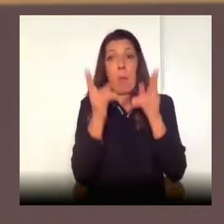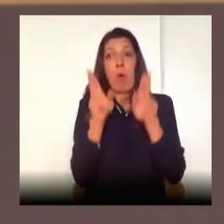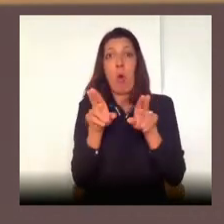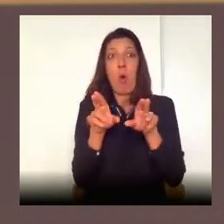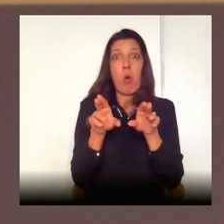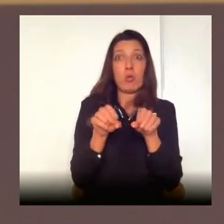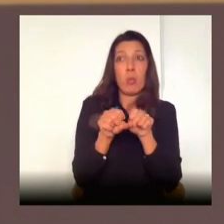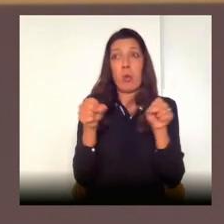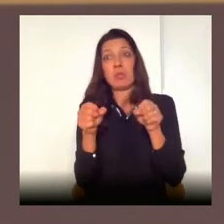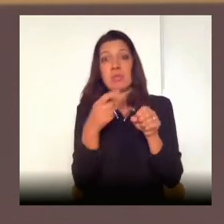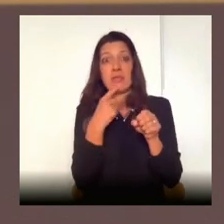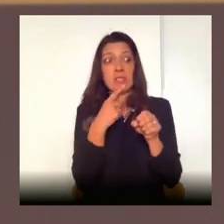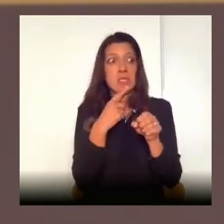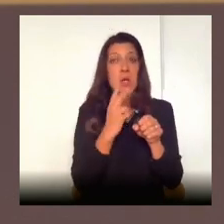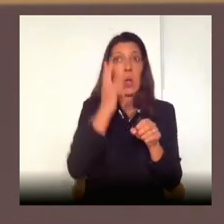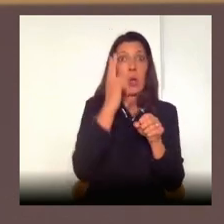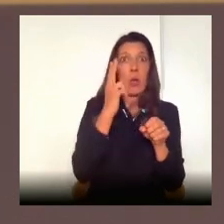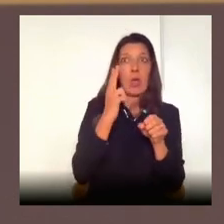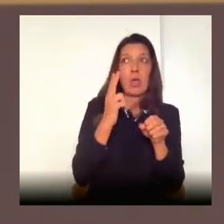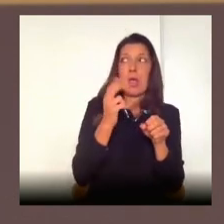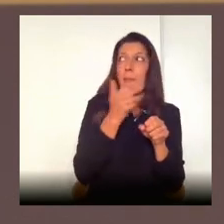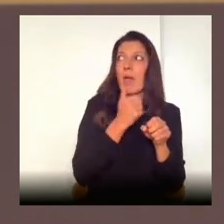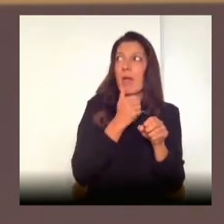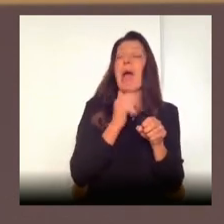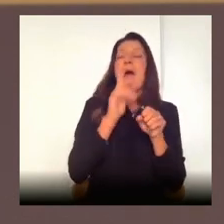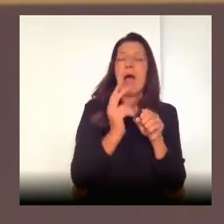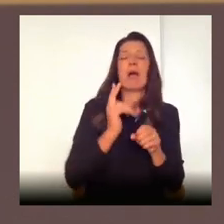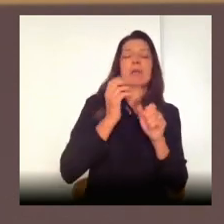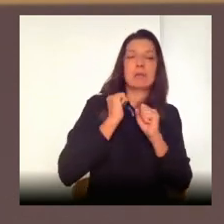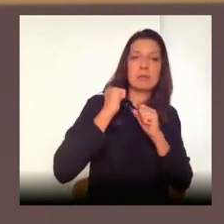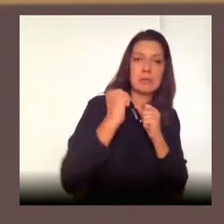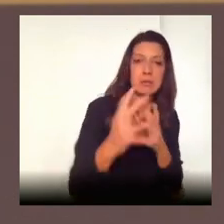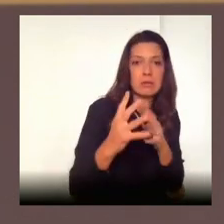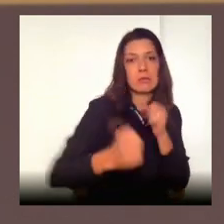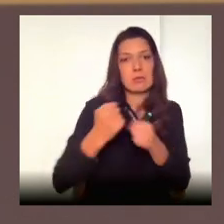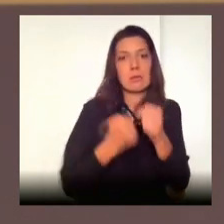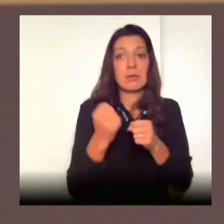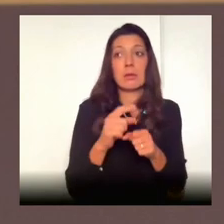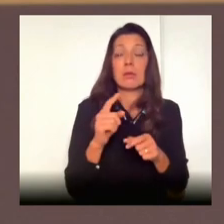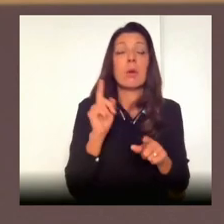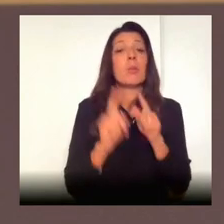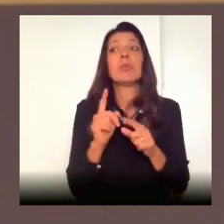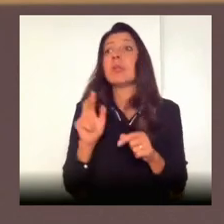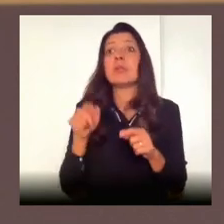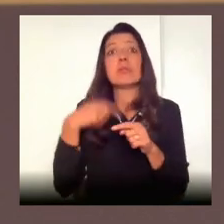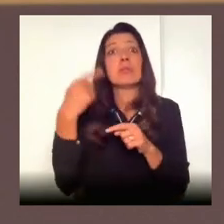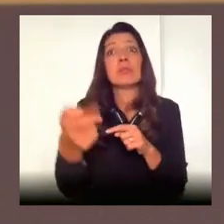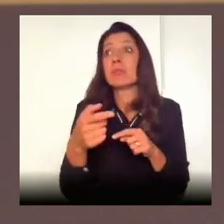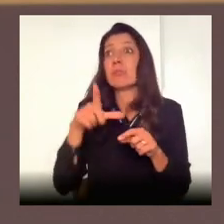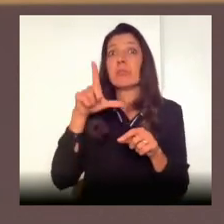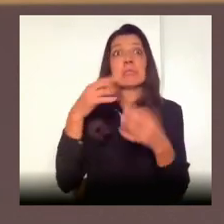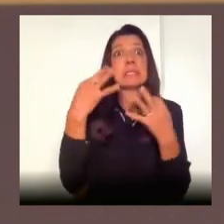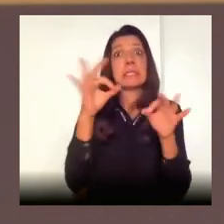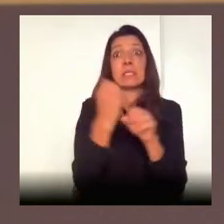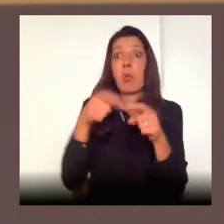Donc, ça va tellement vite que pour l'instant, c'est pas encore à la page. Mais j'en sais rien. Peut-être que dans le salon, il y aura peut-être dans, ouais, comme je dis, peut-être dans 10 ans, il y